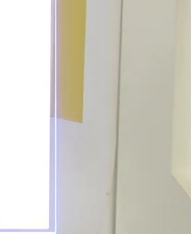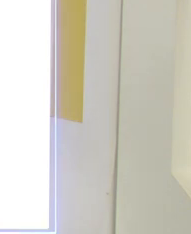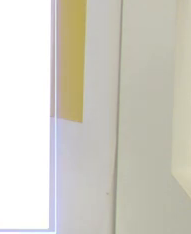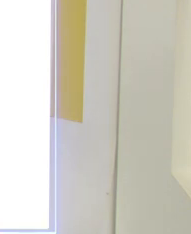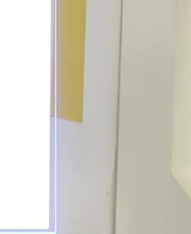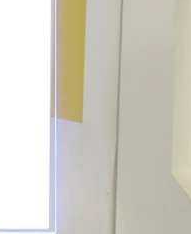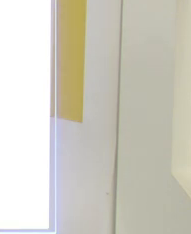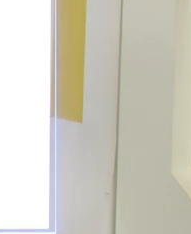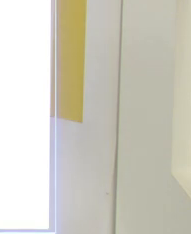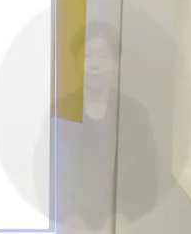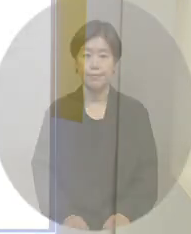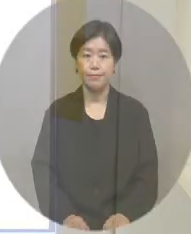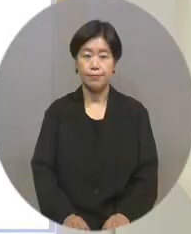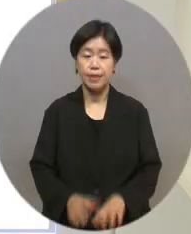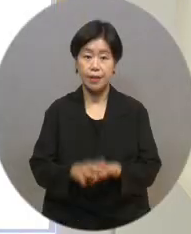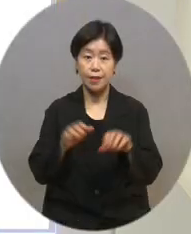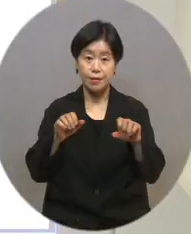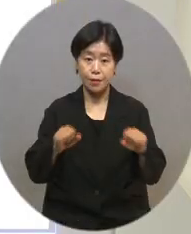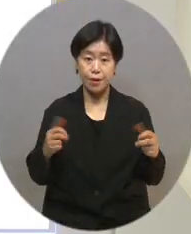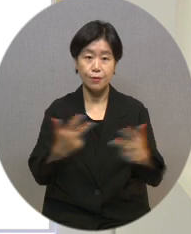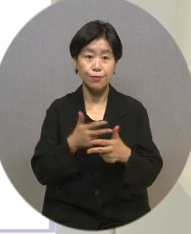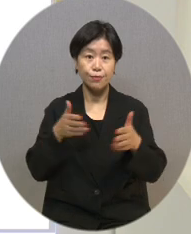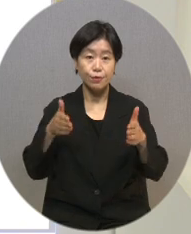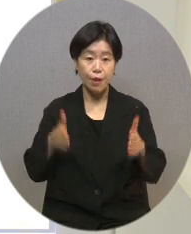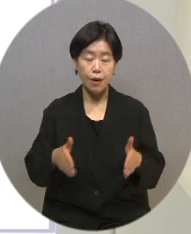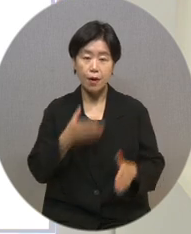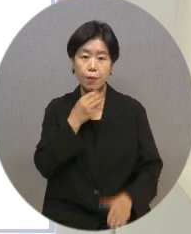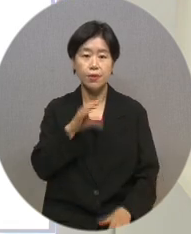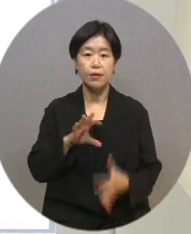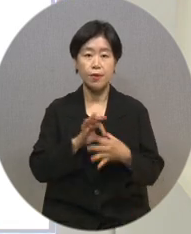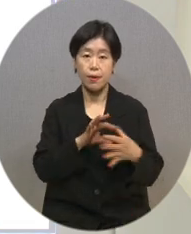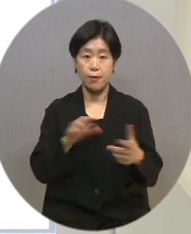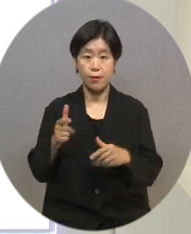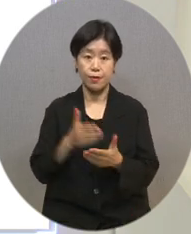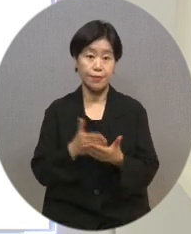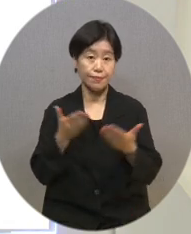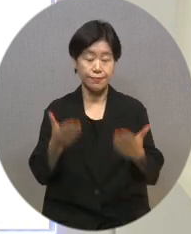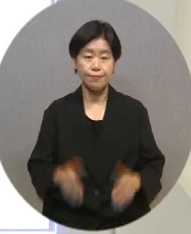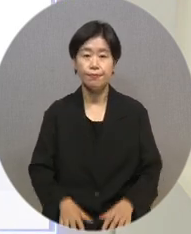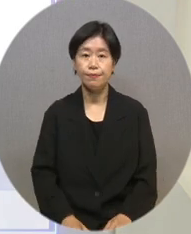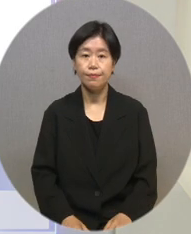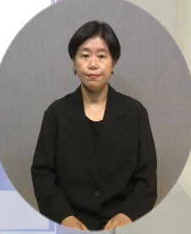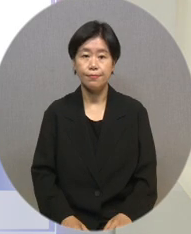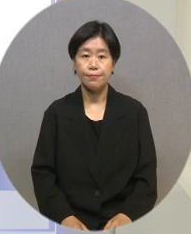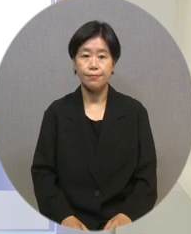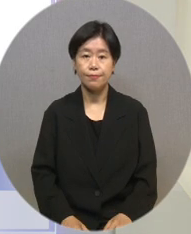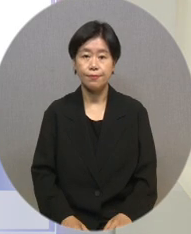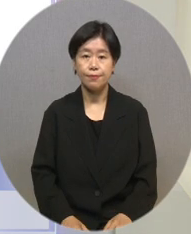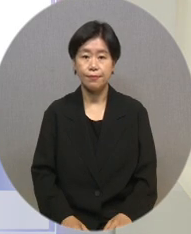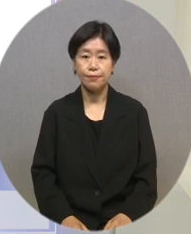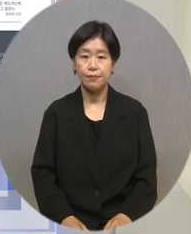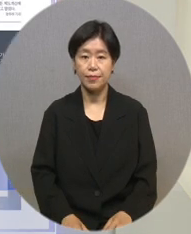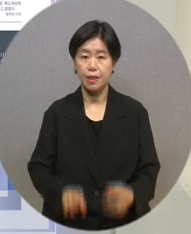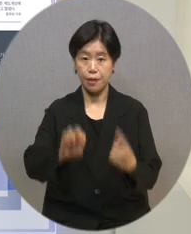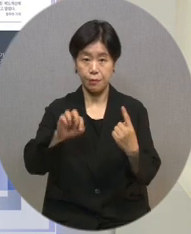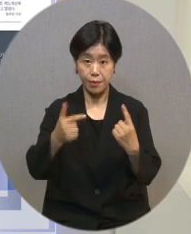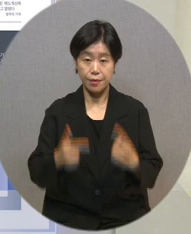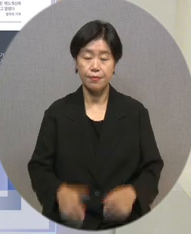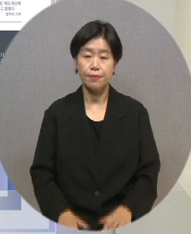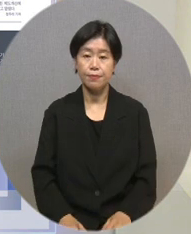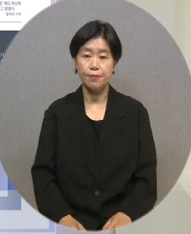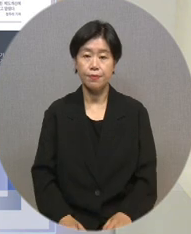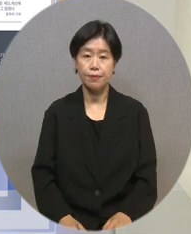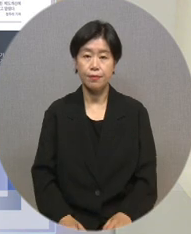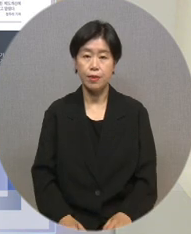안녕하세요 지금부터 한 주간의 복지의 소식을 장애인 신문과 함께 만나봅니다 먼저 오늘 장애인 신문 1면입니다